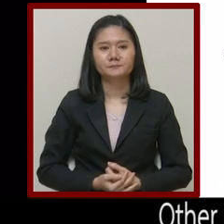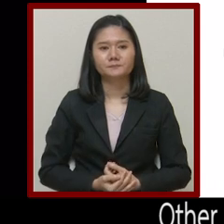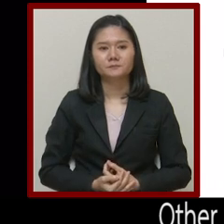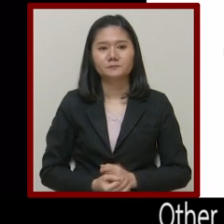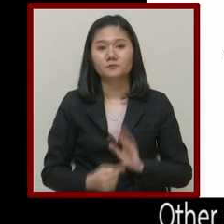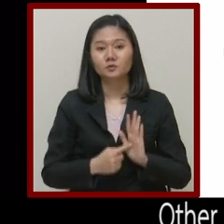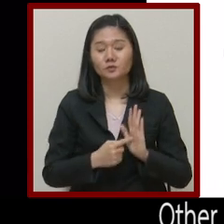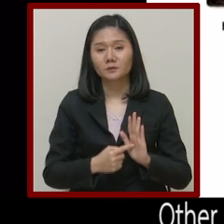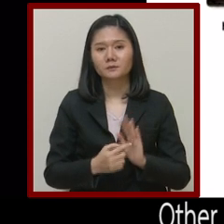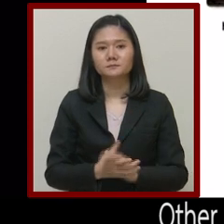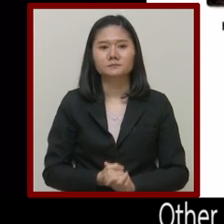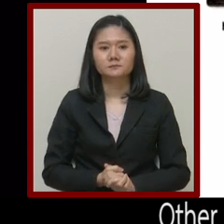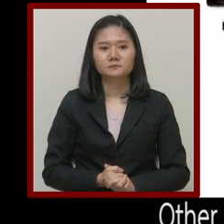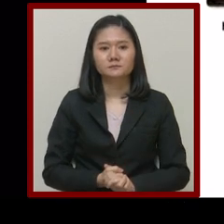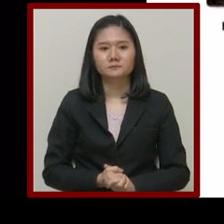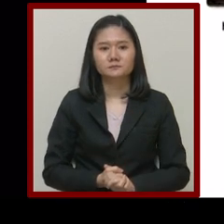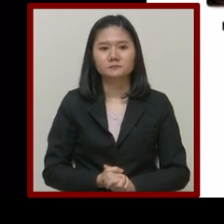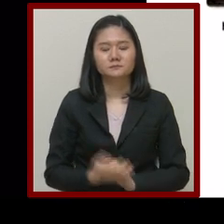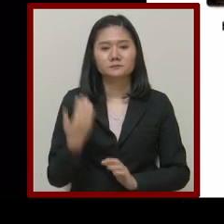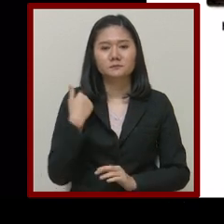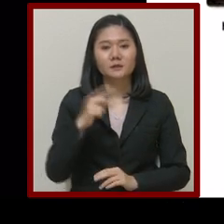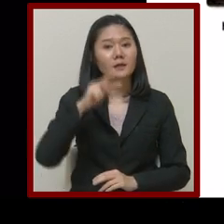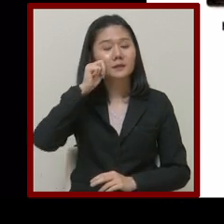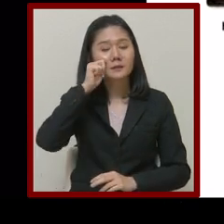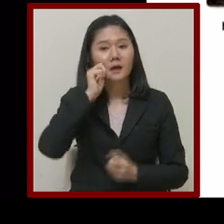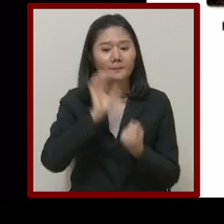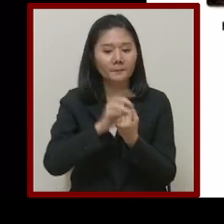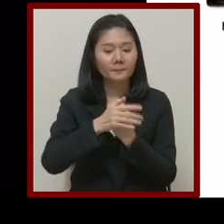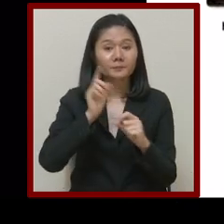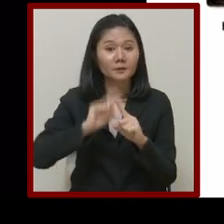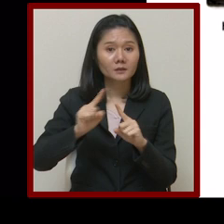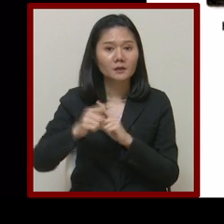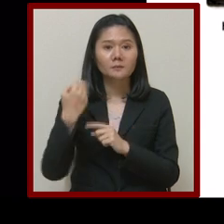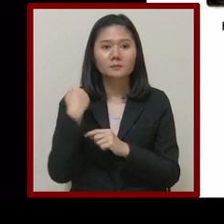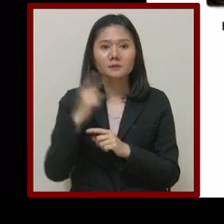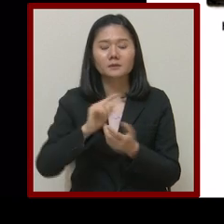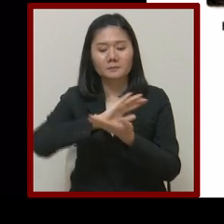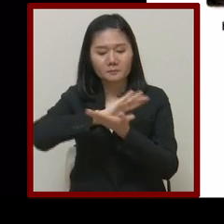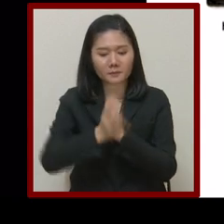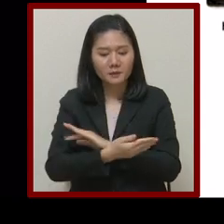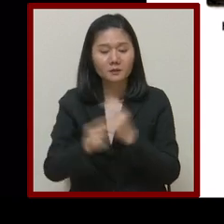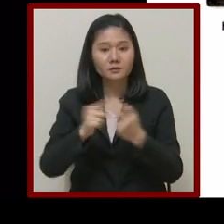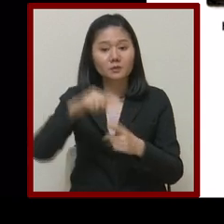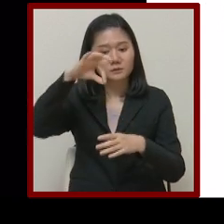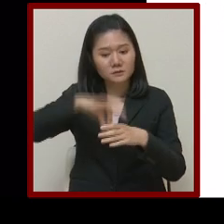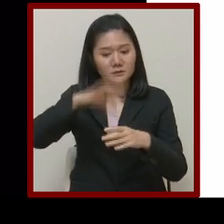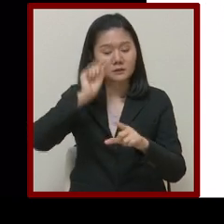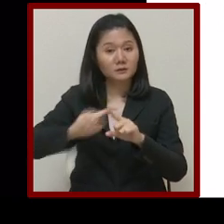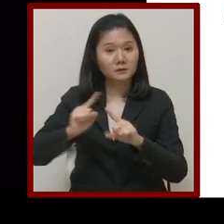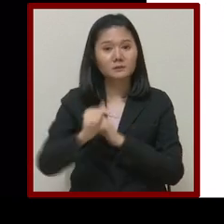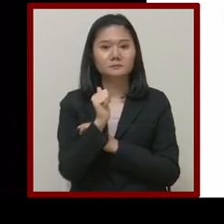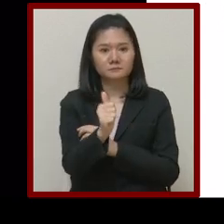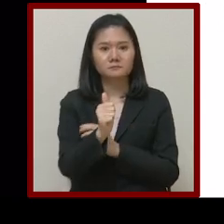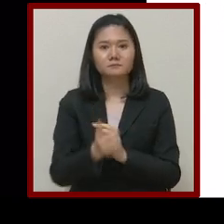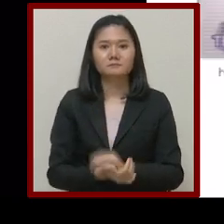านี่คือตัวอย่างนะคะนอกจากเป็นพวกน้ำสมุนไพรแล้วก็ยังมีในรูปของแปรรูปออกมาเป็นรูปของชาต่างๆก็